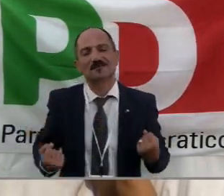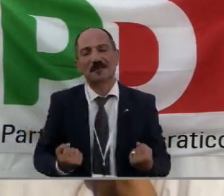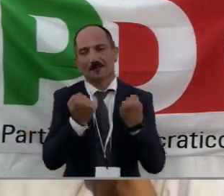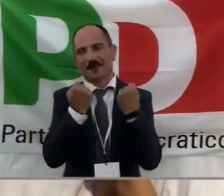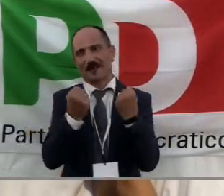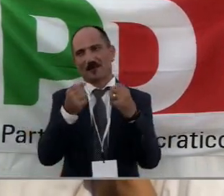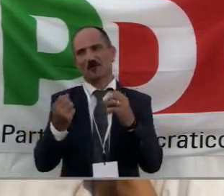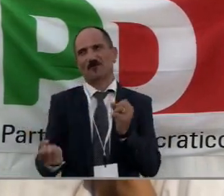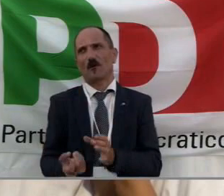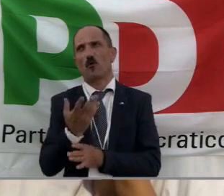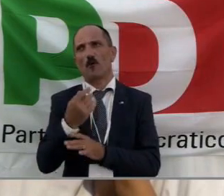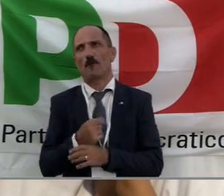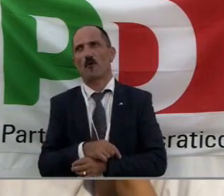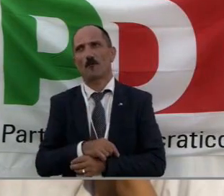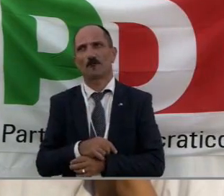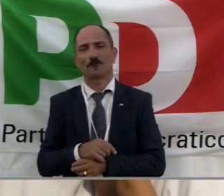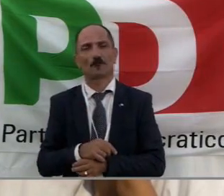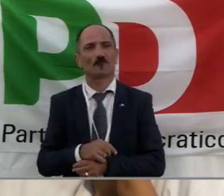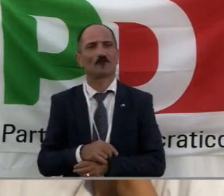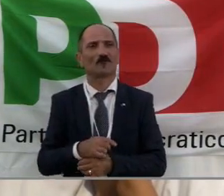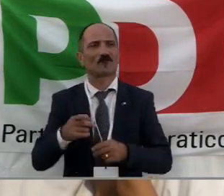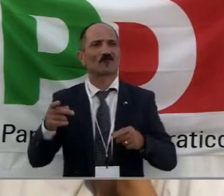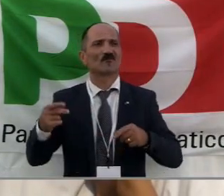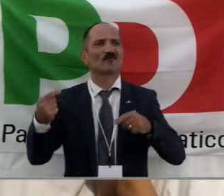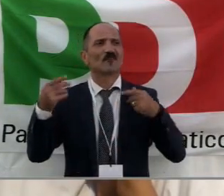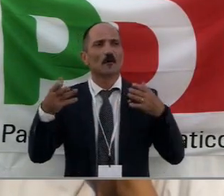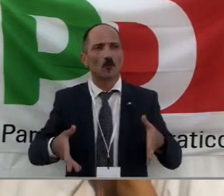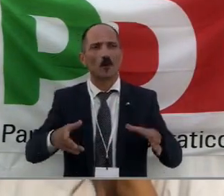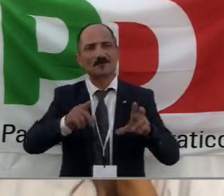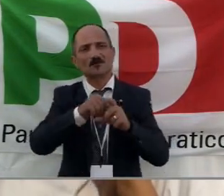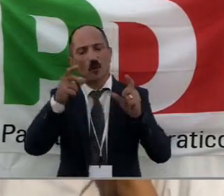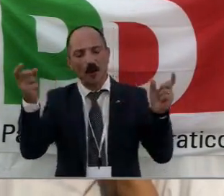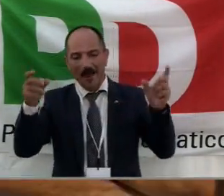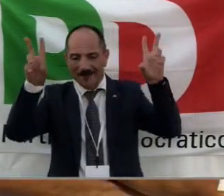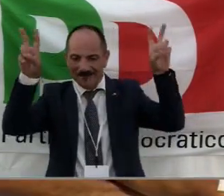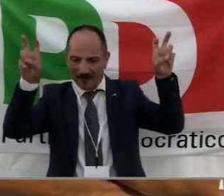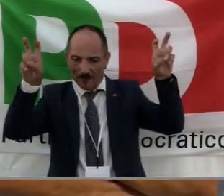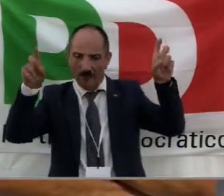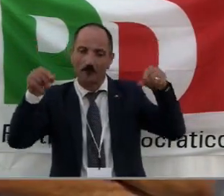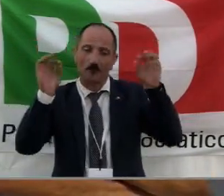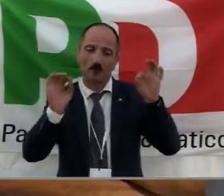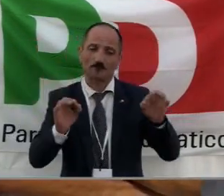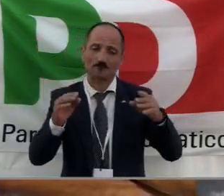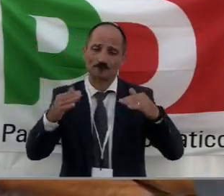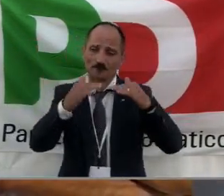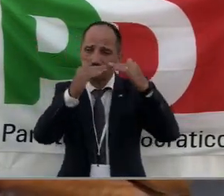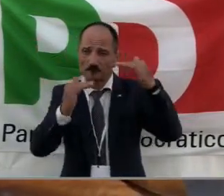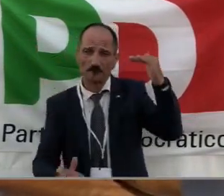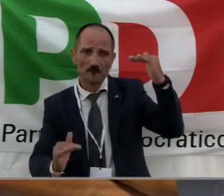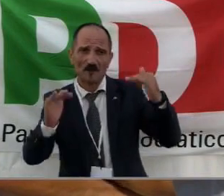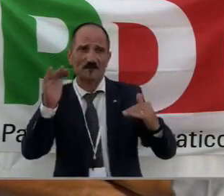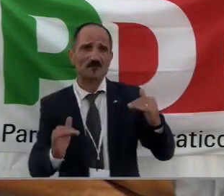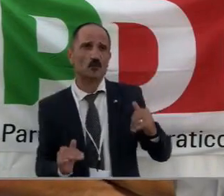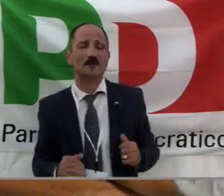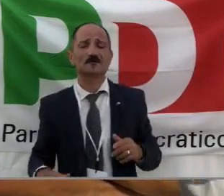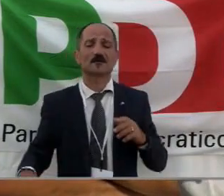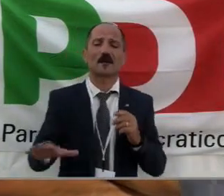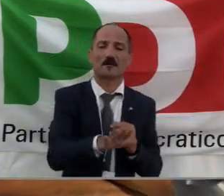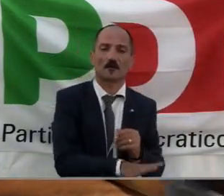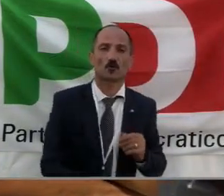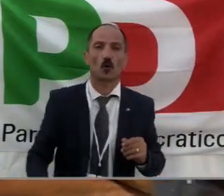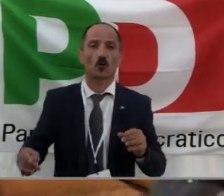sul grande tema generazionale, la questione di genere, il grande tema della disuguaglianza dei territori che